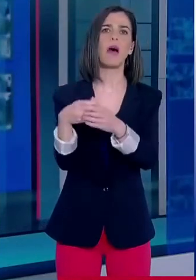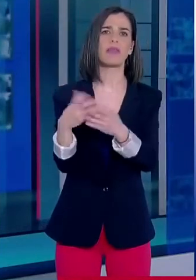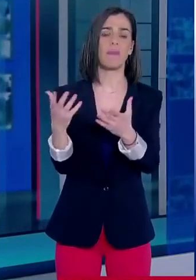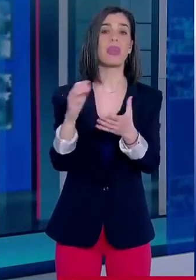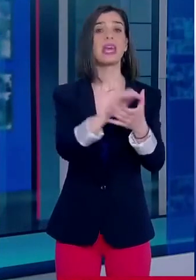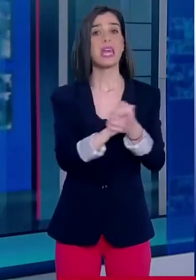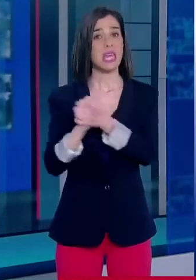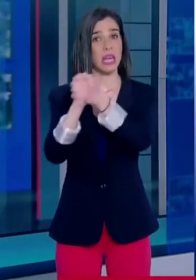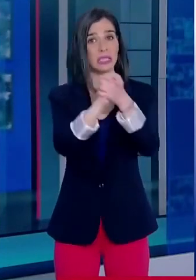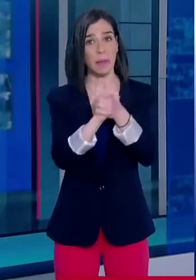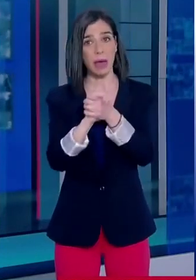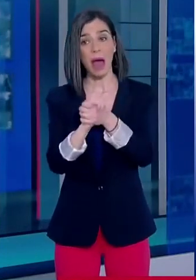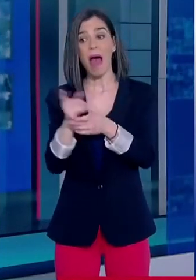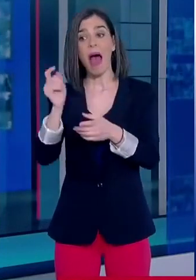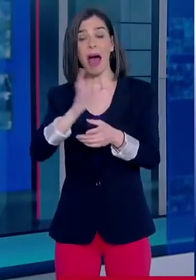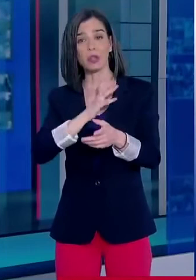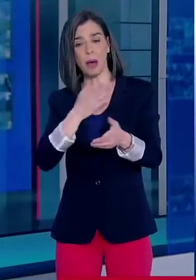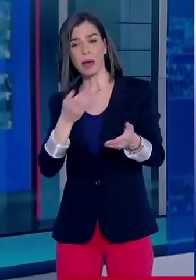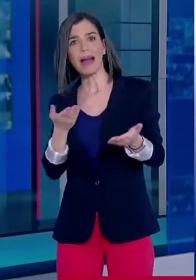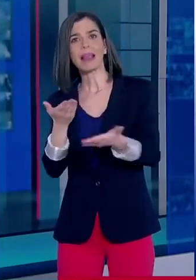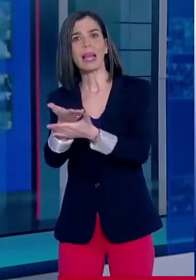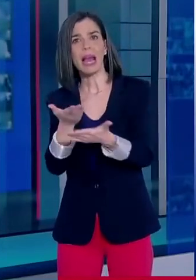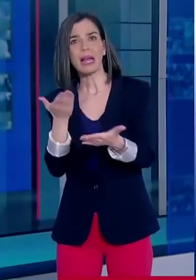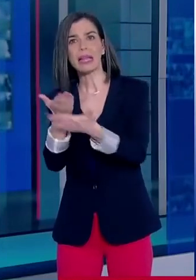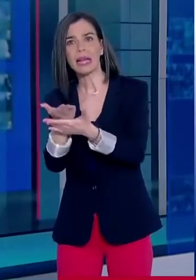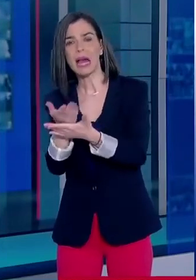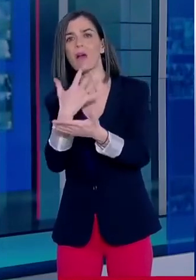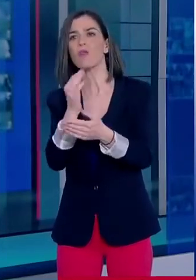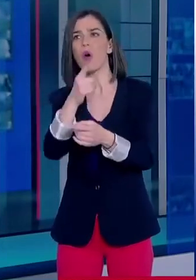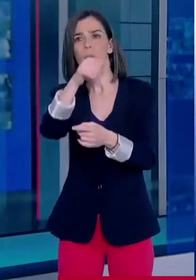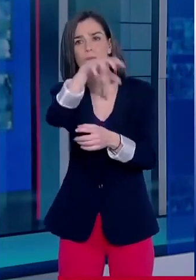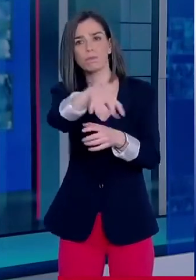ΕΣΑΜΕΑ έχει καταγγελίες από άσυλα ανιάτων για την μη τήρηση συνθηκών